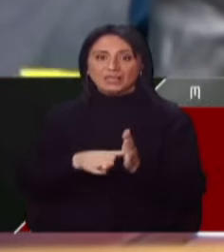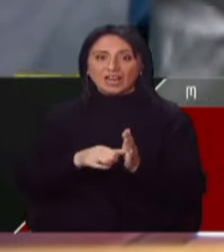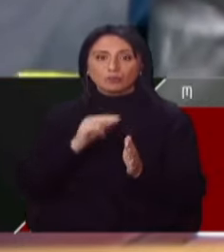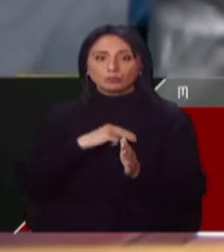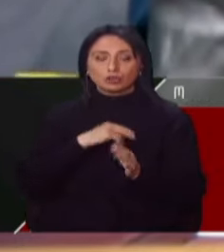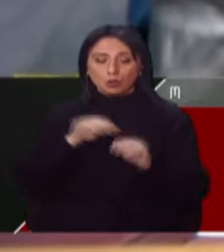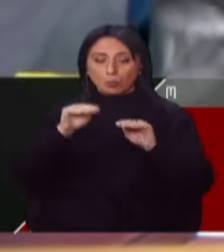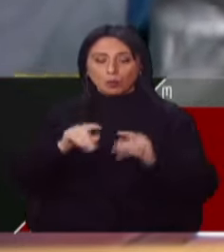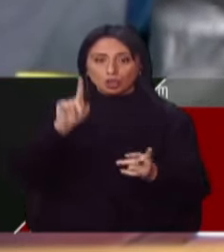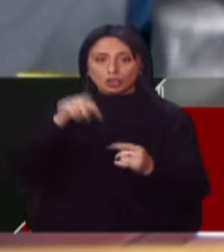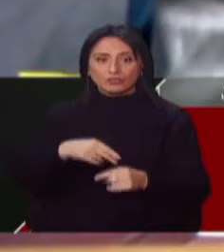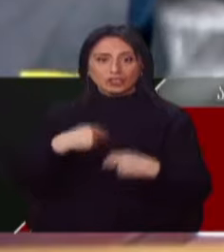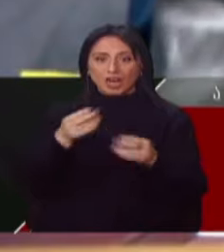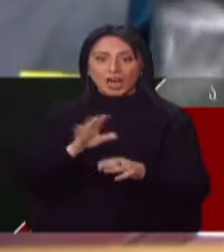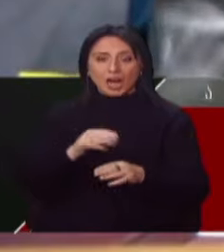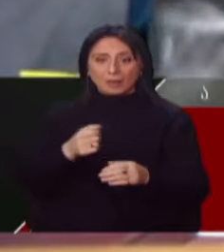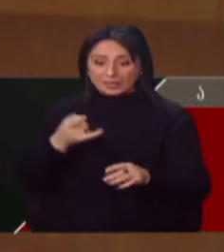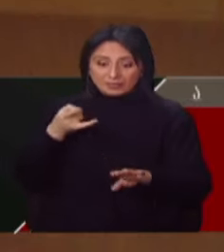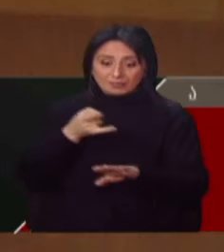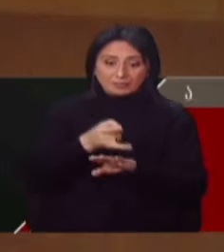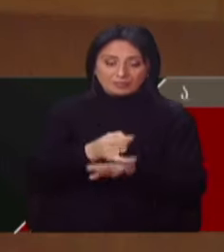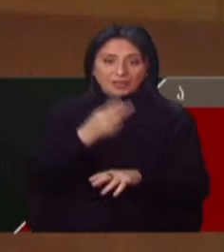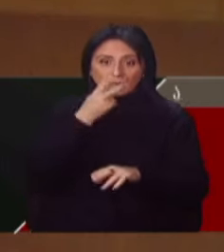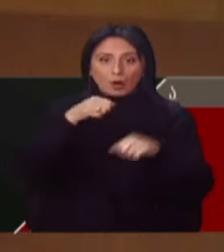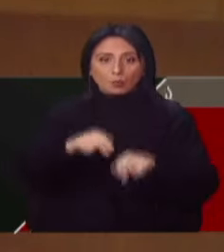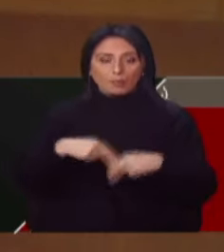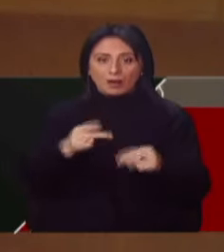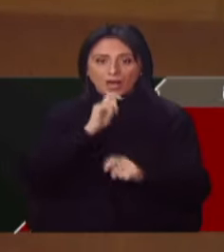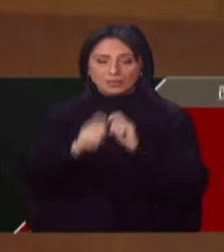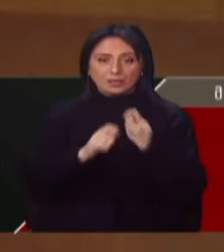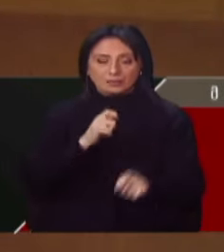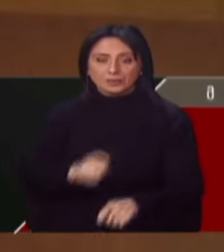მუშაკებს პროტოკოლის შესაბამისად არ მისცეს ავარიის ადგილის დათვალიერების უფლება.